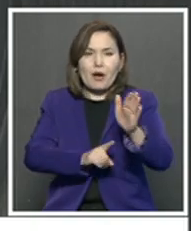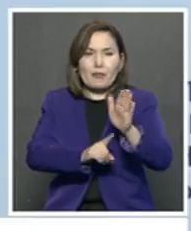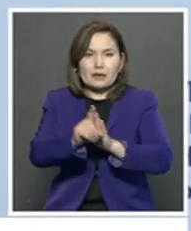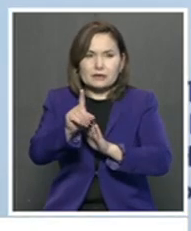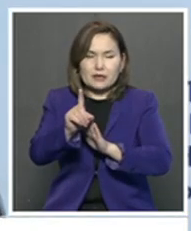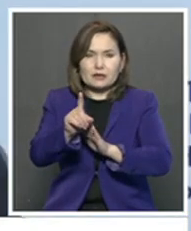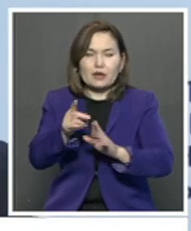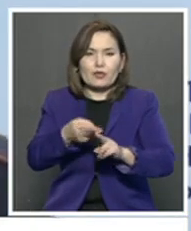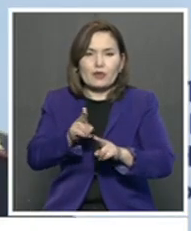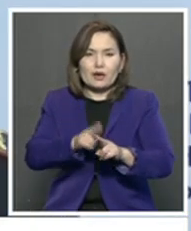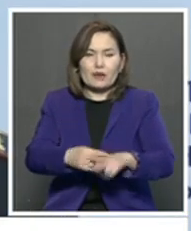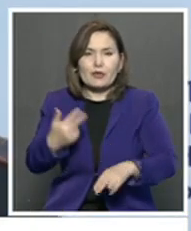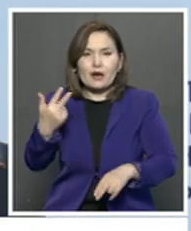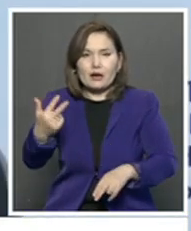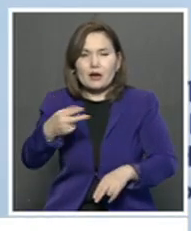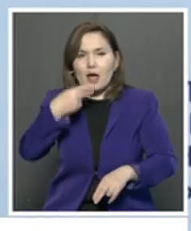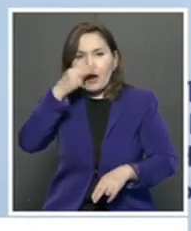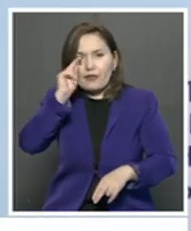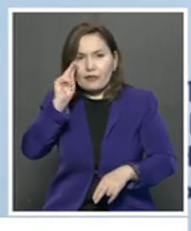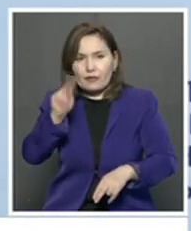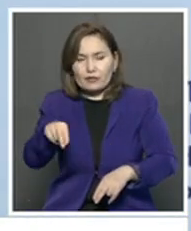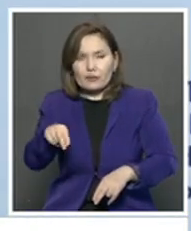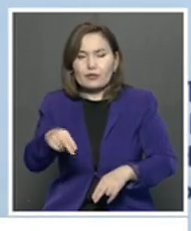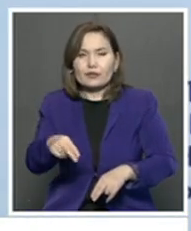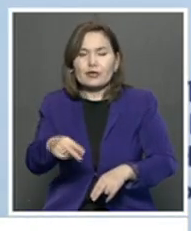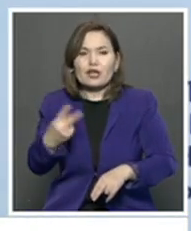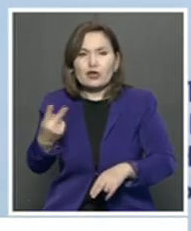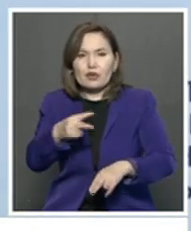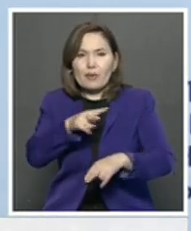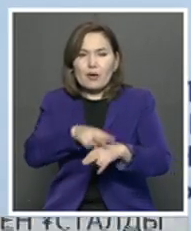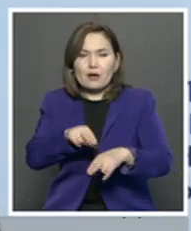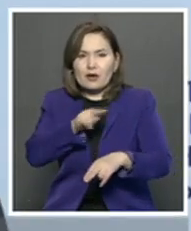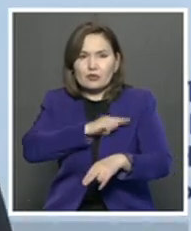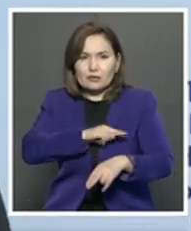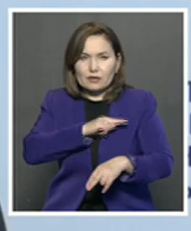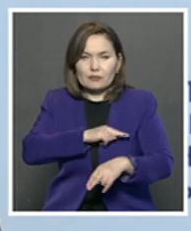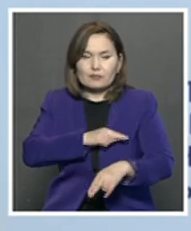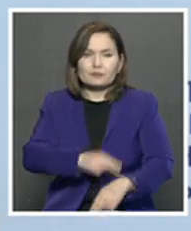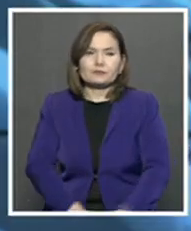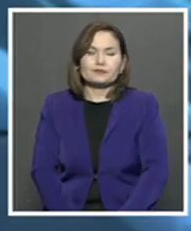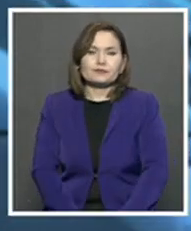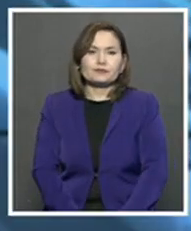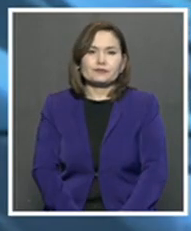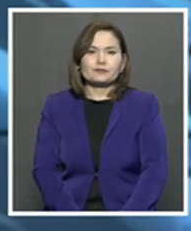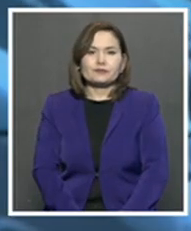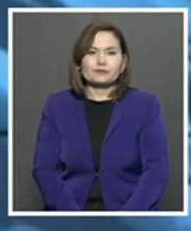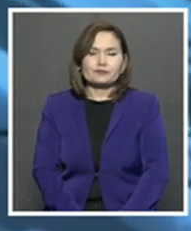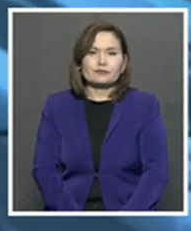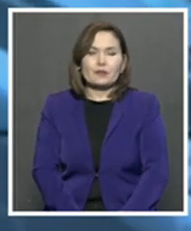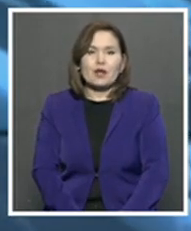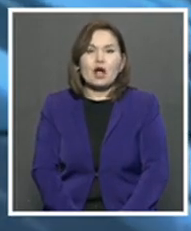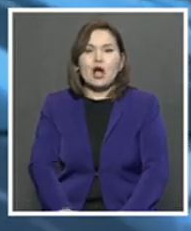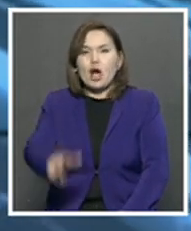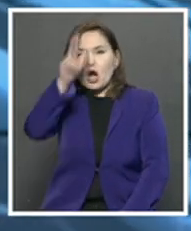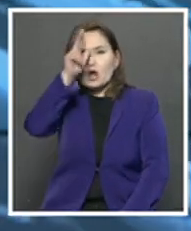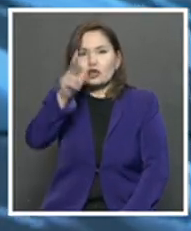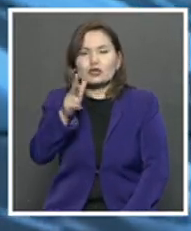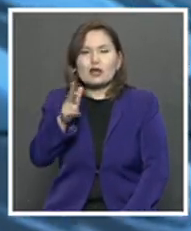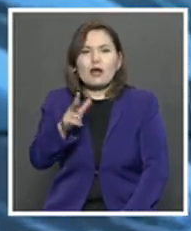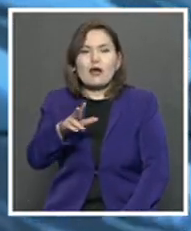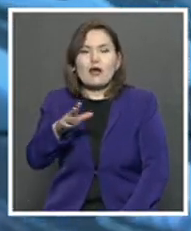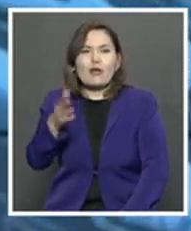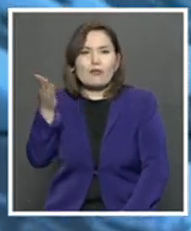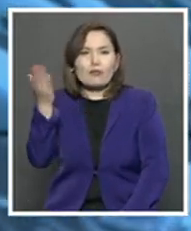басталды. Бұл кісілердің біреуі деген отпускіда жүрген адам, екіншісі жұмыс уақытында жұмыста жүрген адам. Ал осыдан 3 ай бұрын ғана